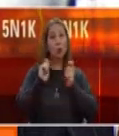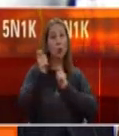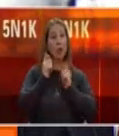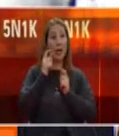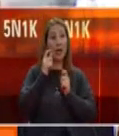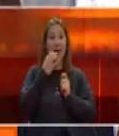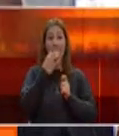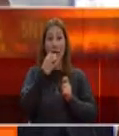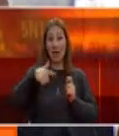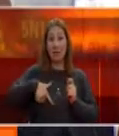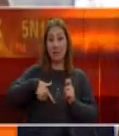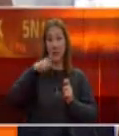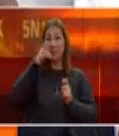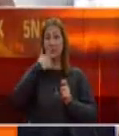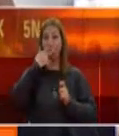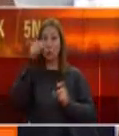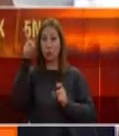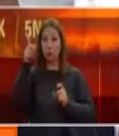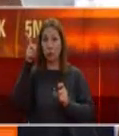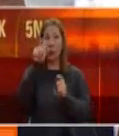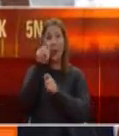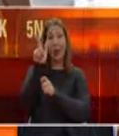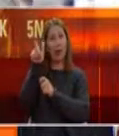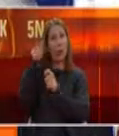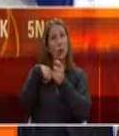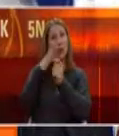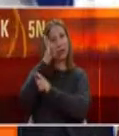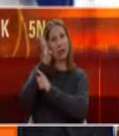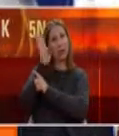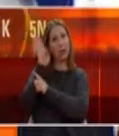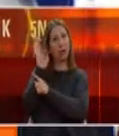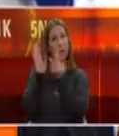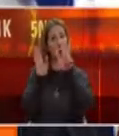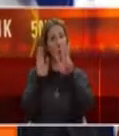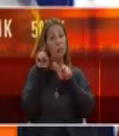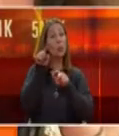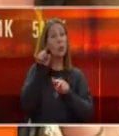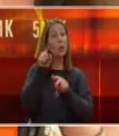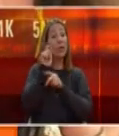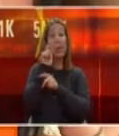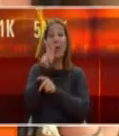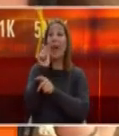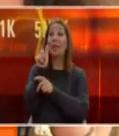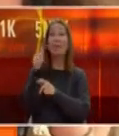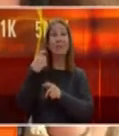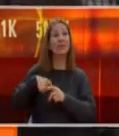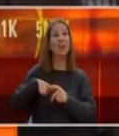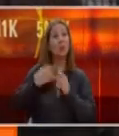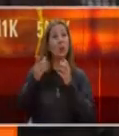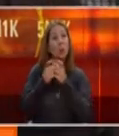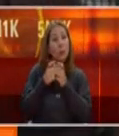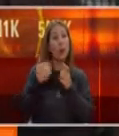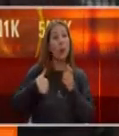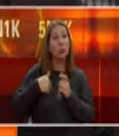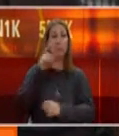vardı. Ankara, İzmir ve Samsun. Evet. Bu illere gittik ve bu illerdeki sivil toplum kuruluşlarının ve kamu